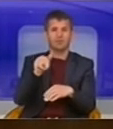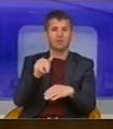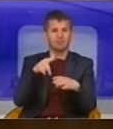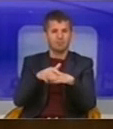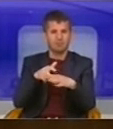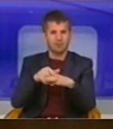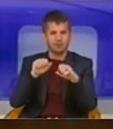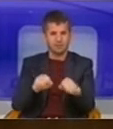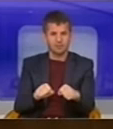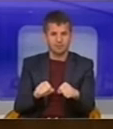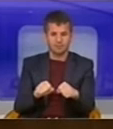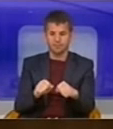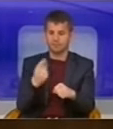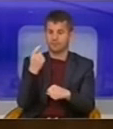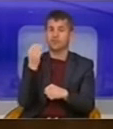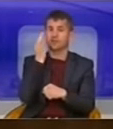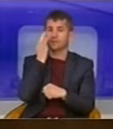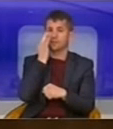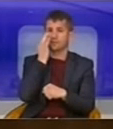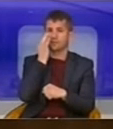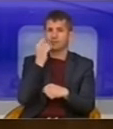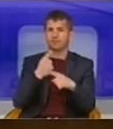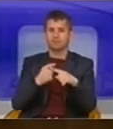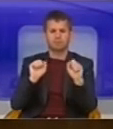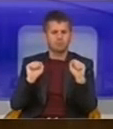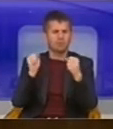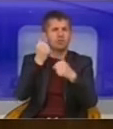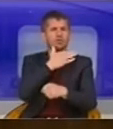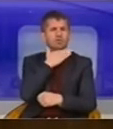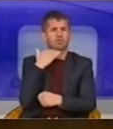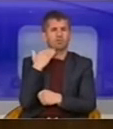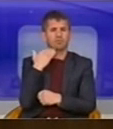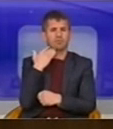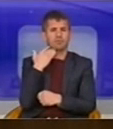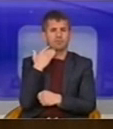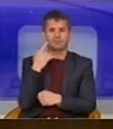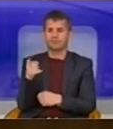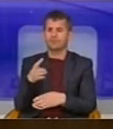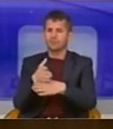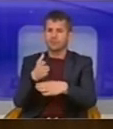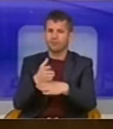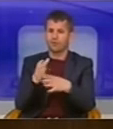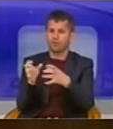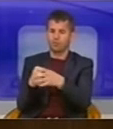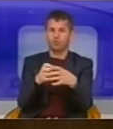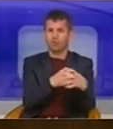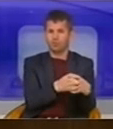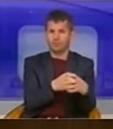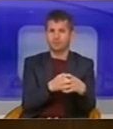kjo qeveri gjatë këtij një qindici, nga protestat e shumta të mbështetur edhe nga disa grupe